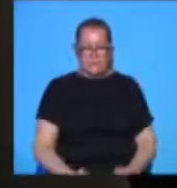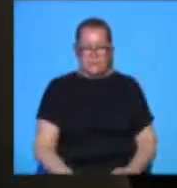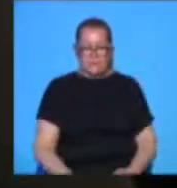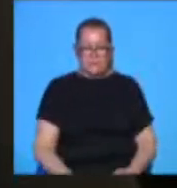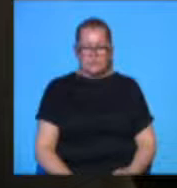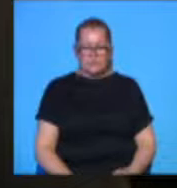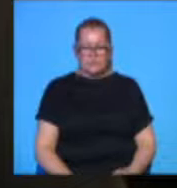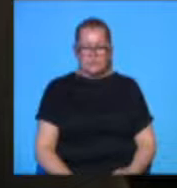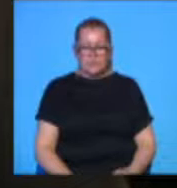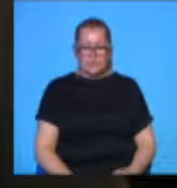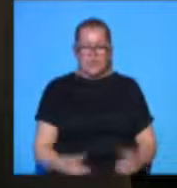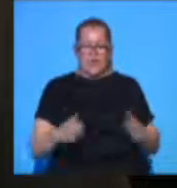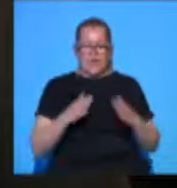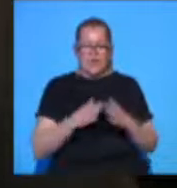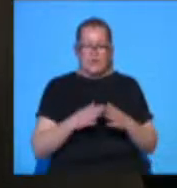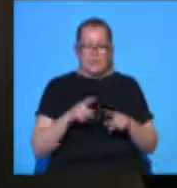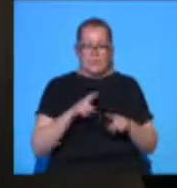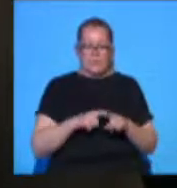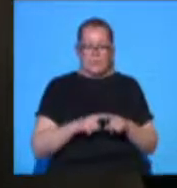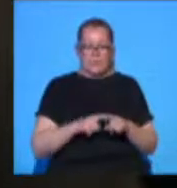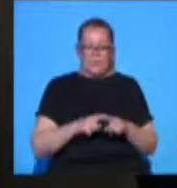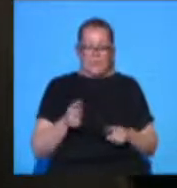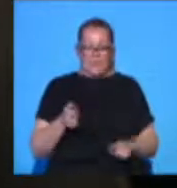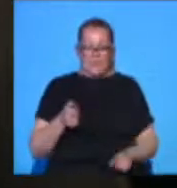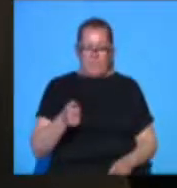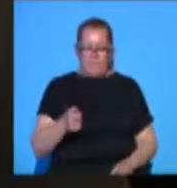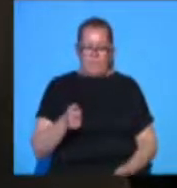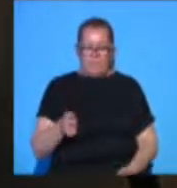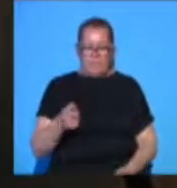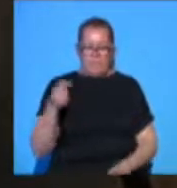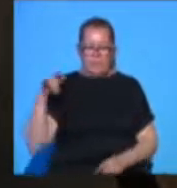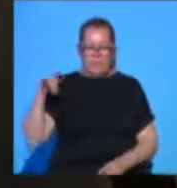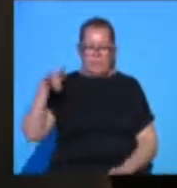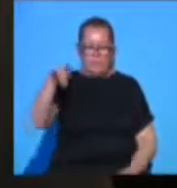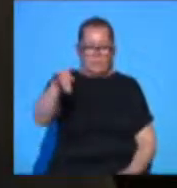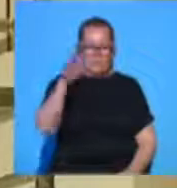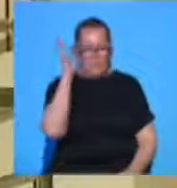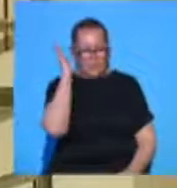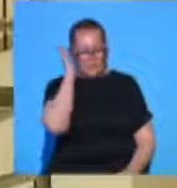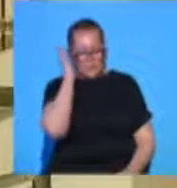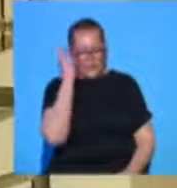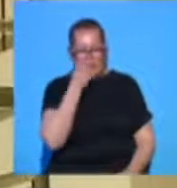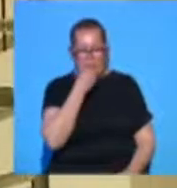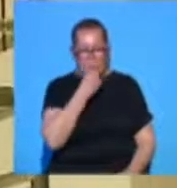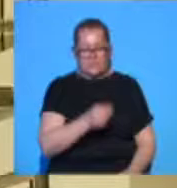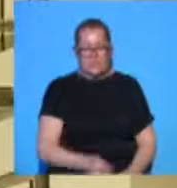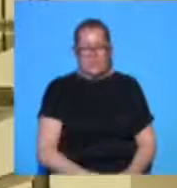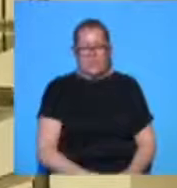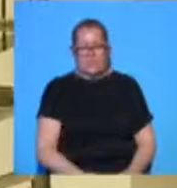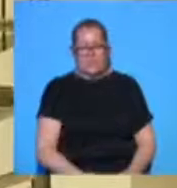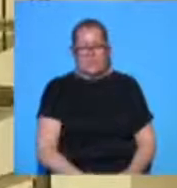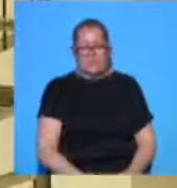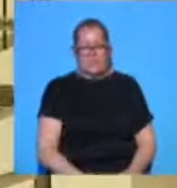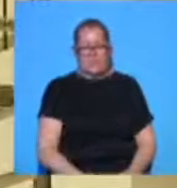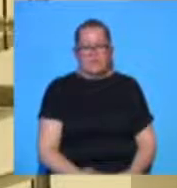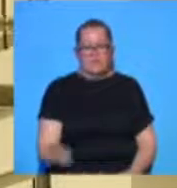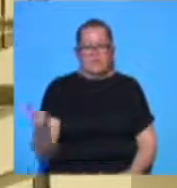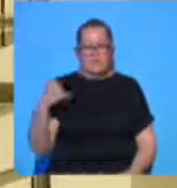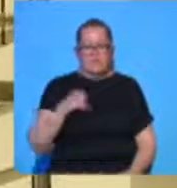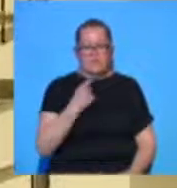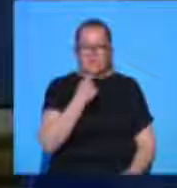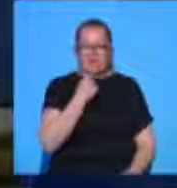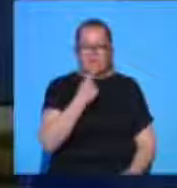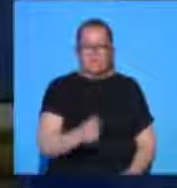City, trebuie să mai plătești și biletul de avion, trebuie să mai plătești și cazarea, masa și așa mai departe. Veniți la